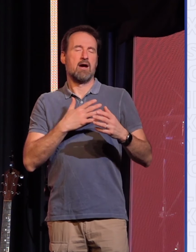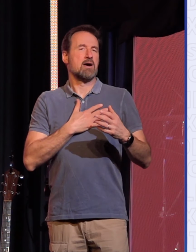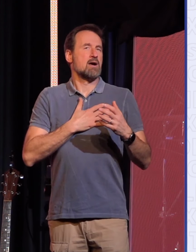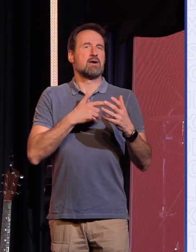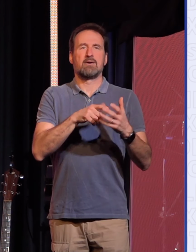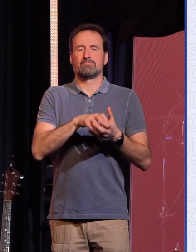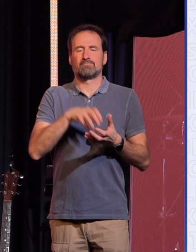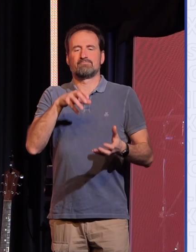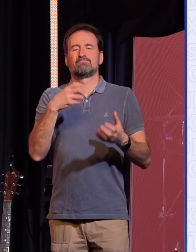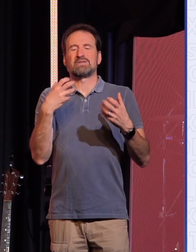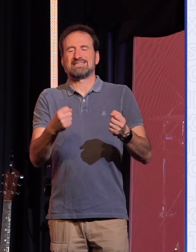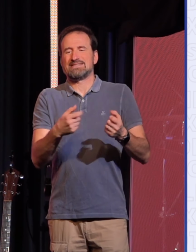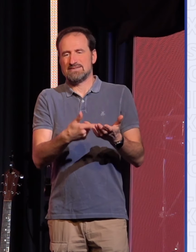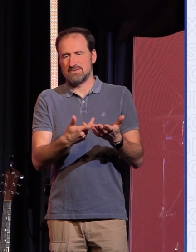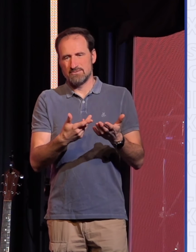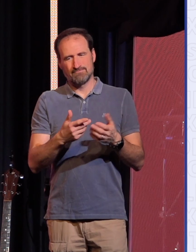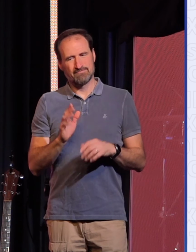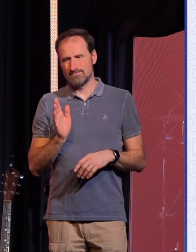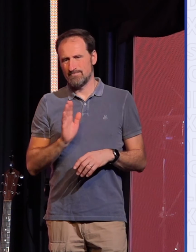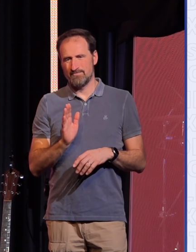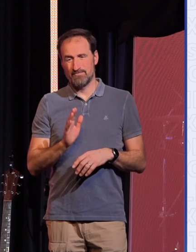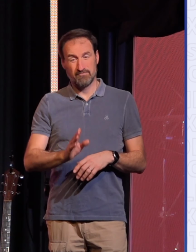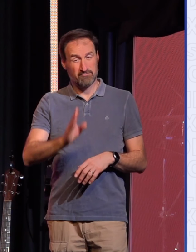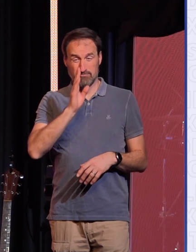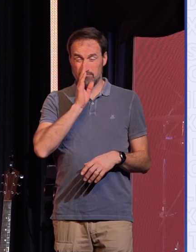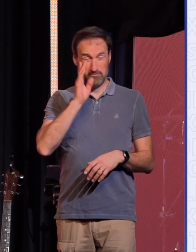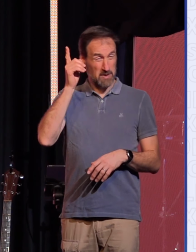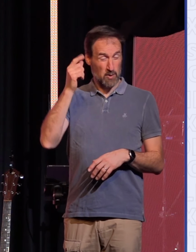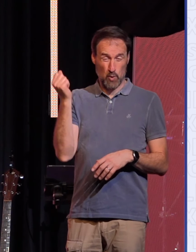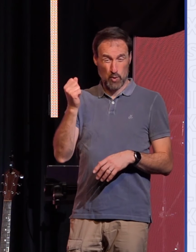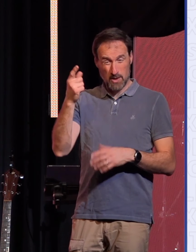ist mega, mega straightforward hier.